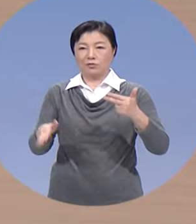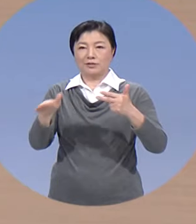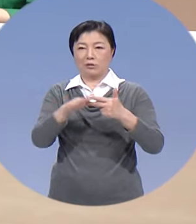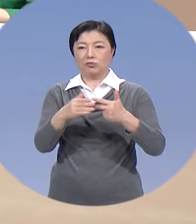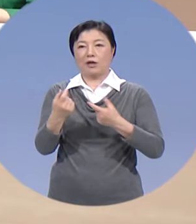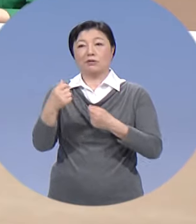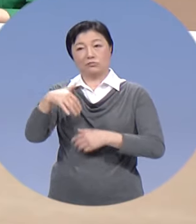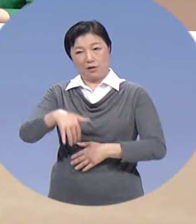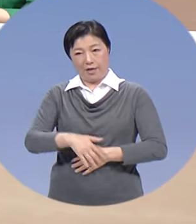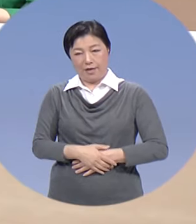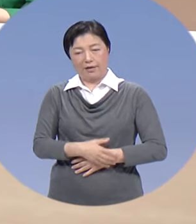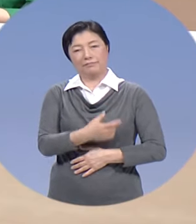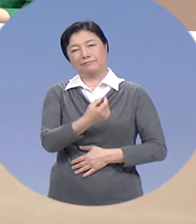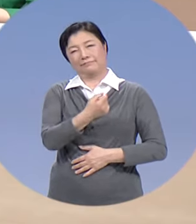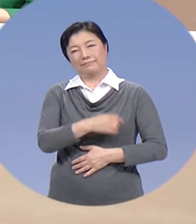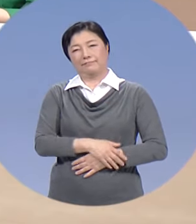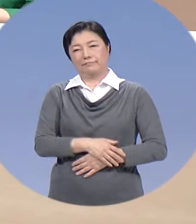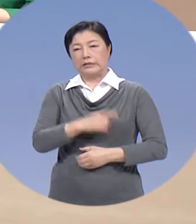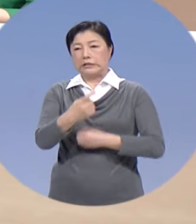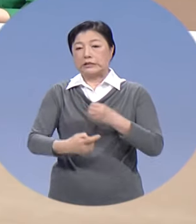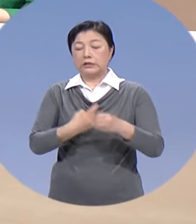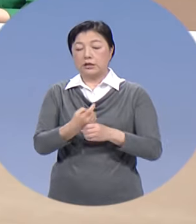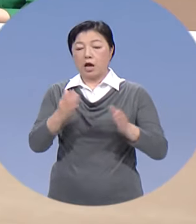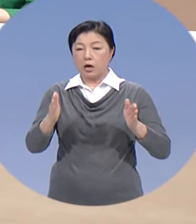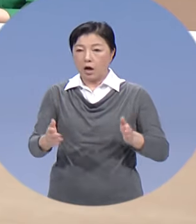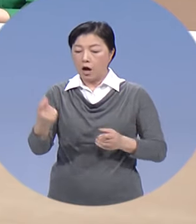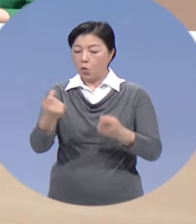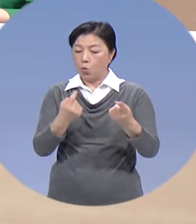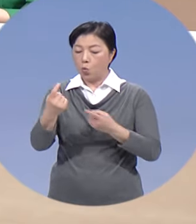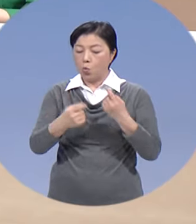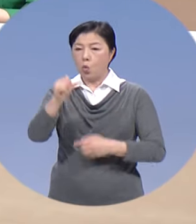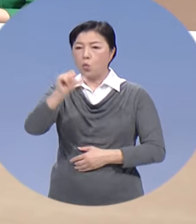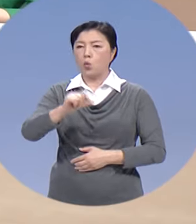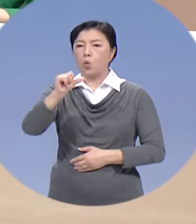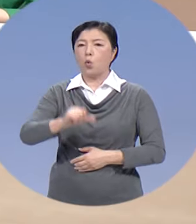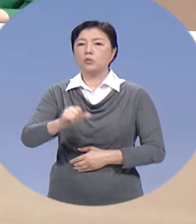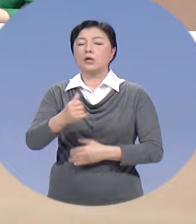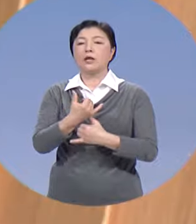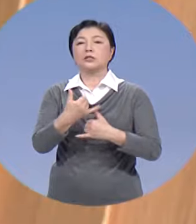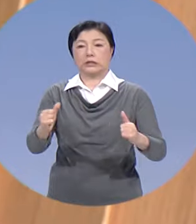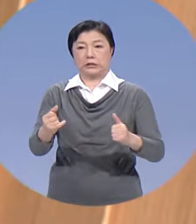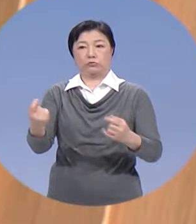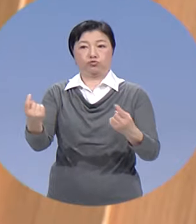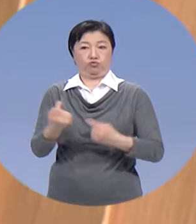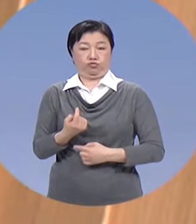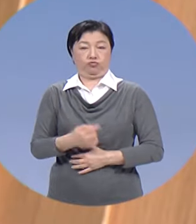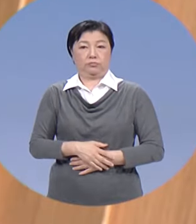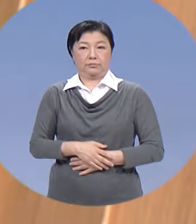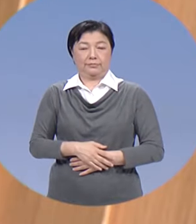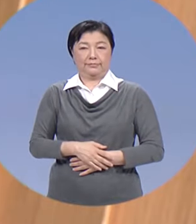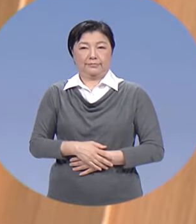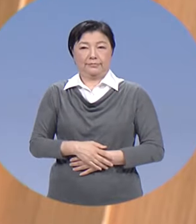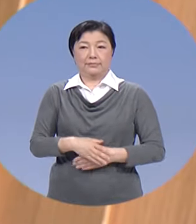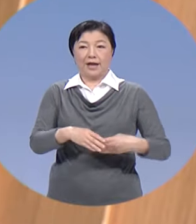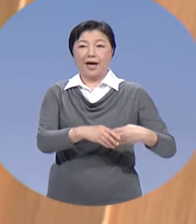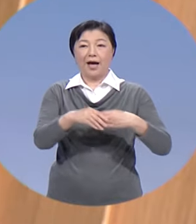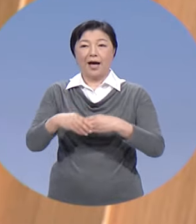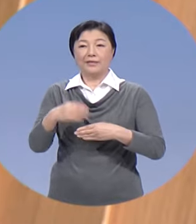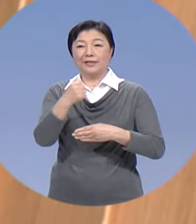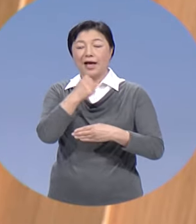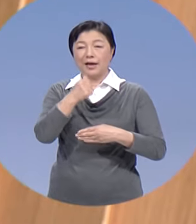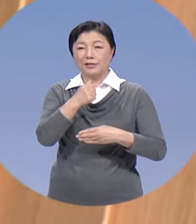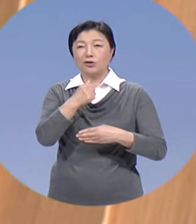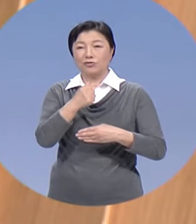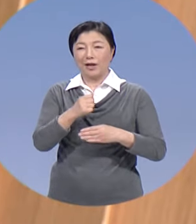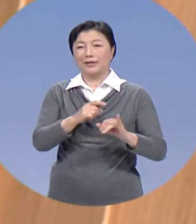ね。 はい、年間で5000人くらいの来場者がいるそうです。ちなみに案内してくださった飯